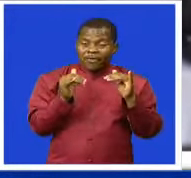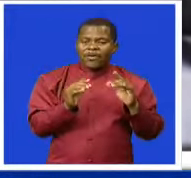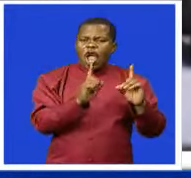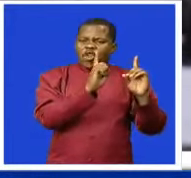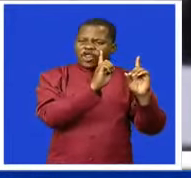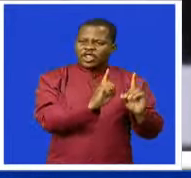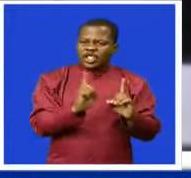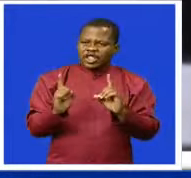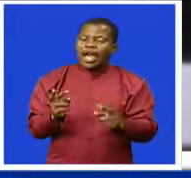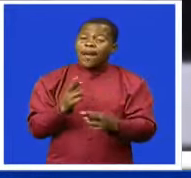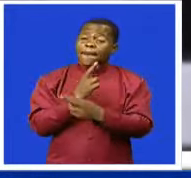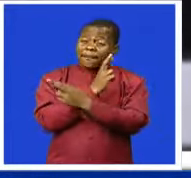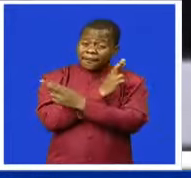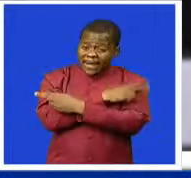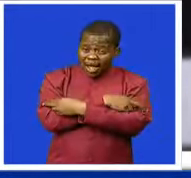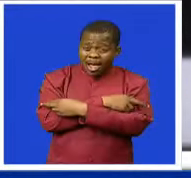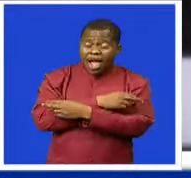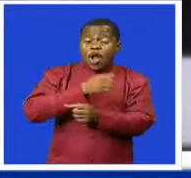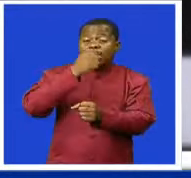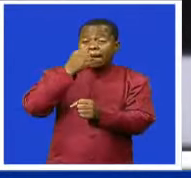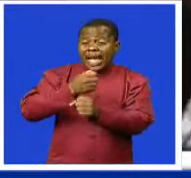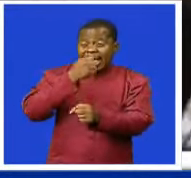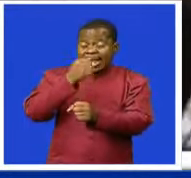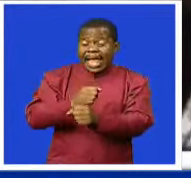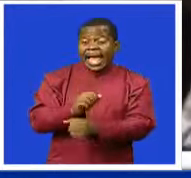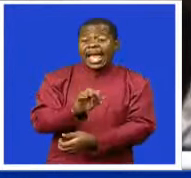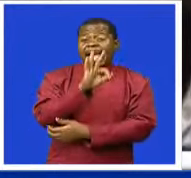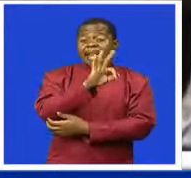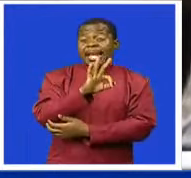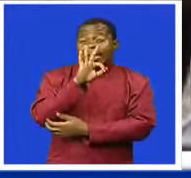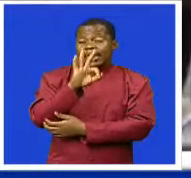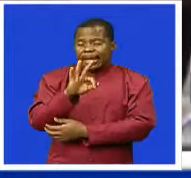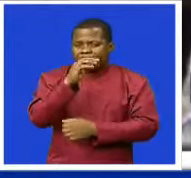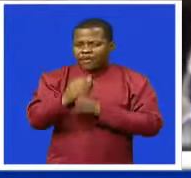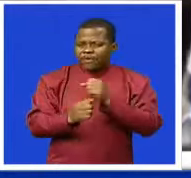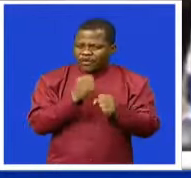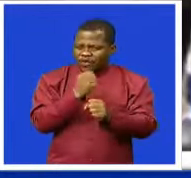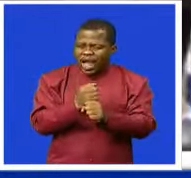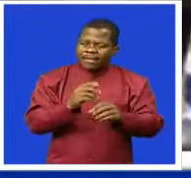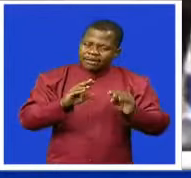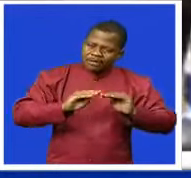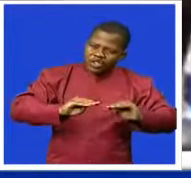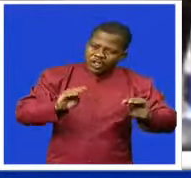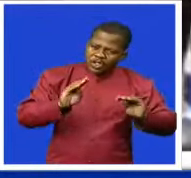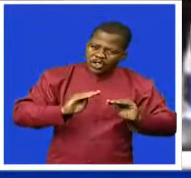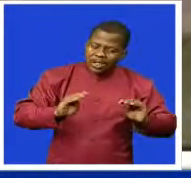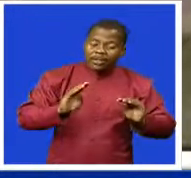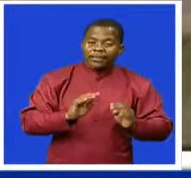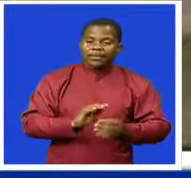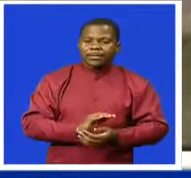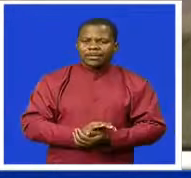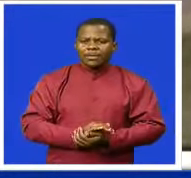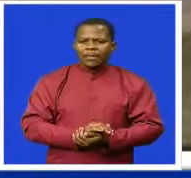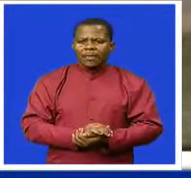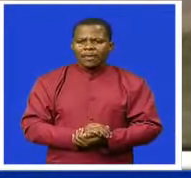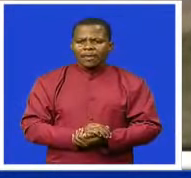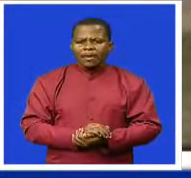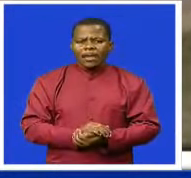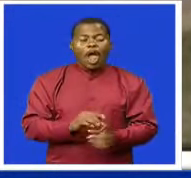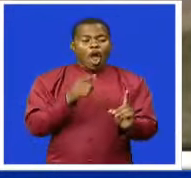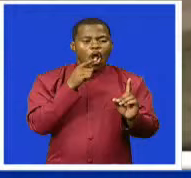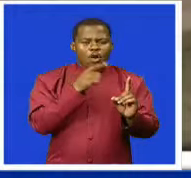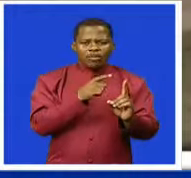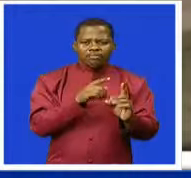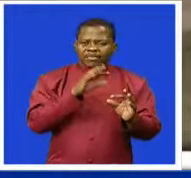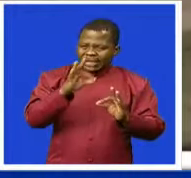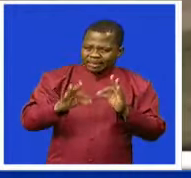lamathathu namithathu. Thishela Jiyane uyasilandzisa ngendlela leseka ihambile. Ngisebenze kahle